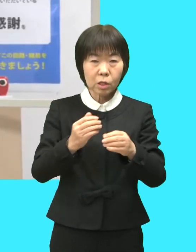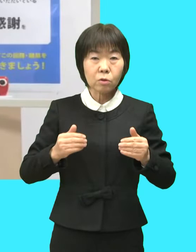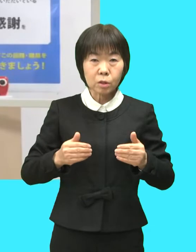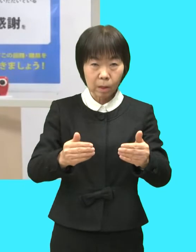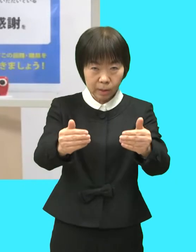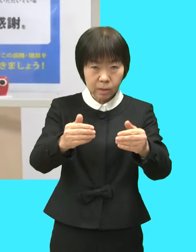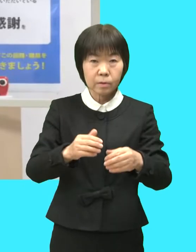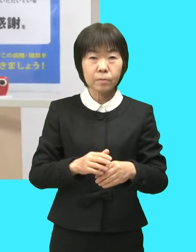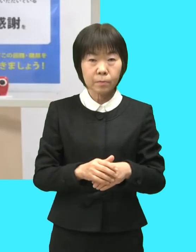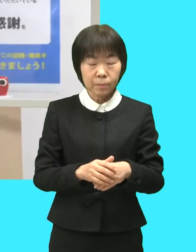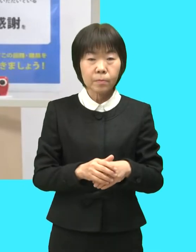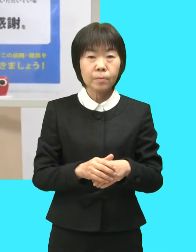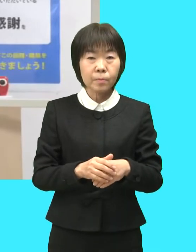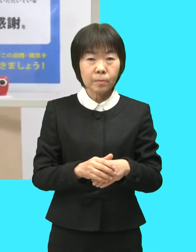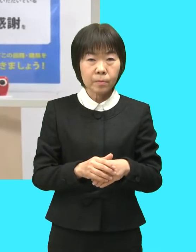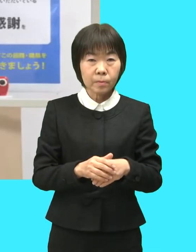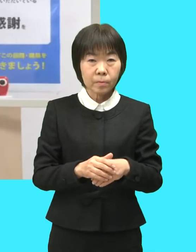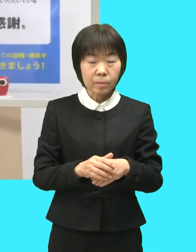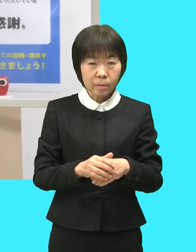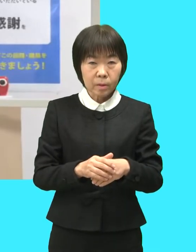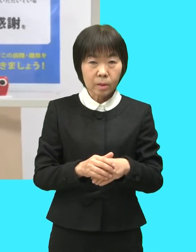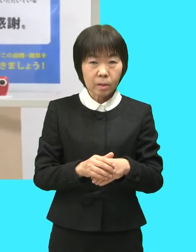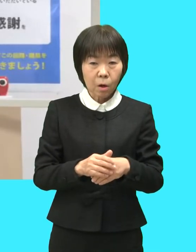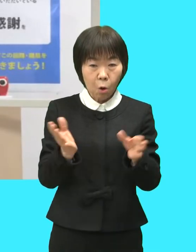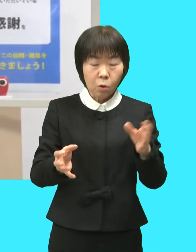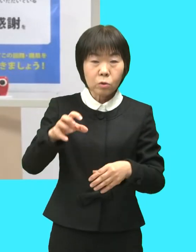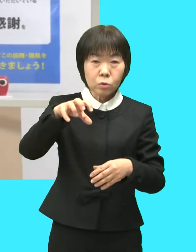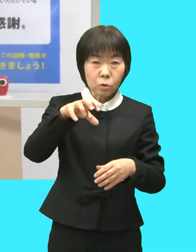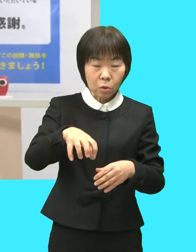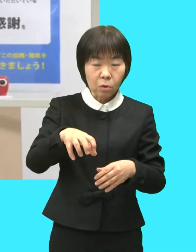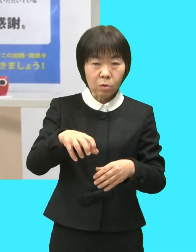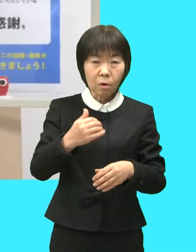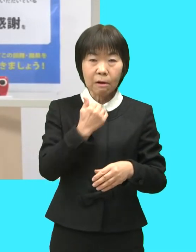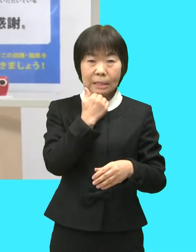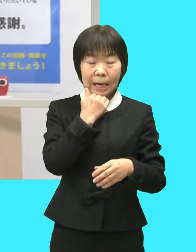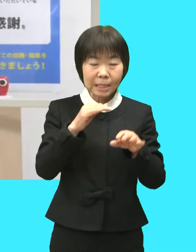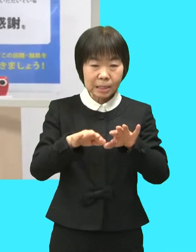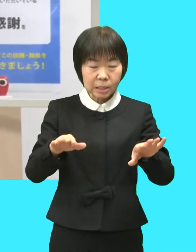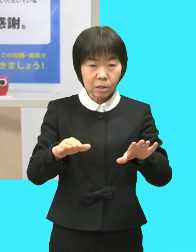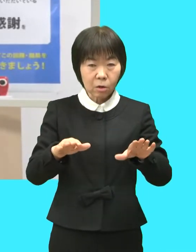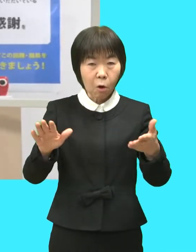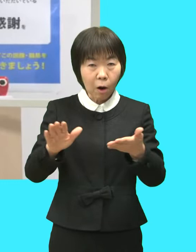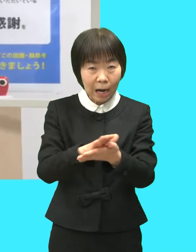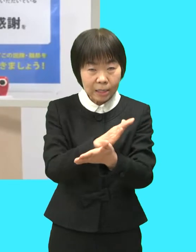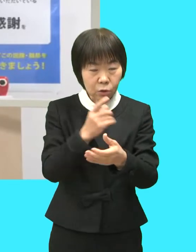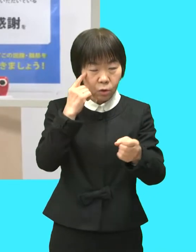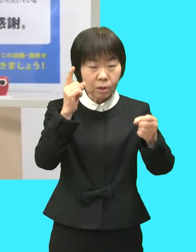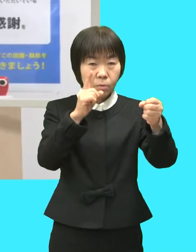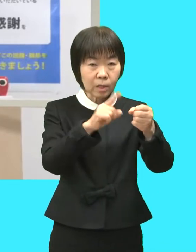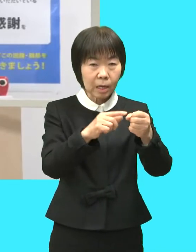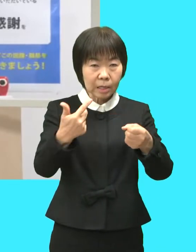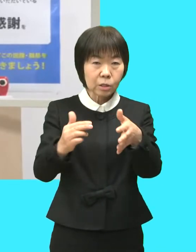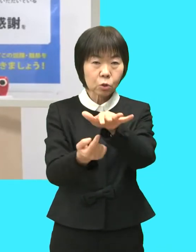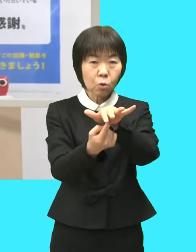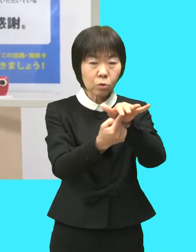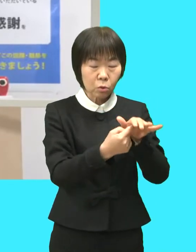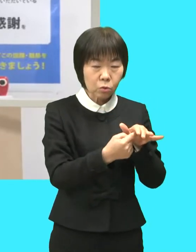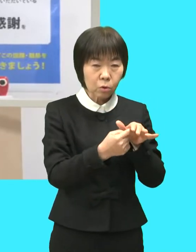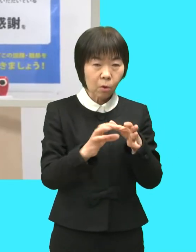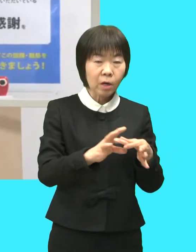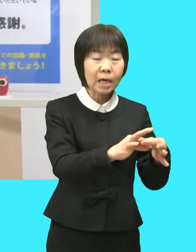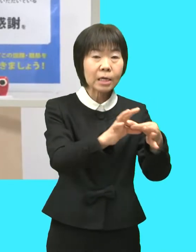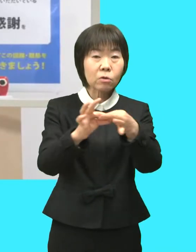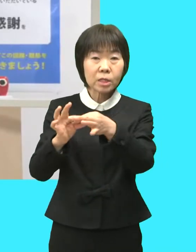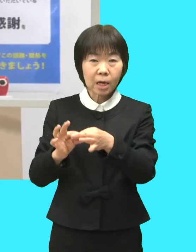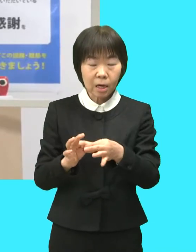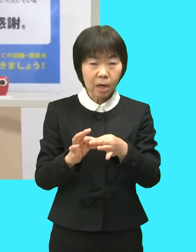めてまいります。また保育所等の待機児童解消に向け市町村とも連携をし